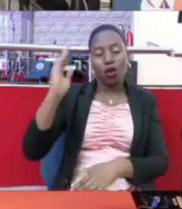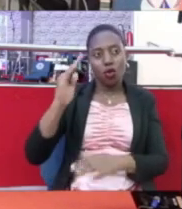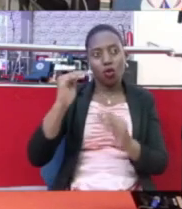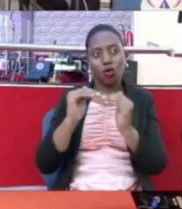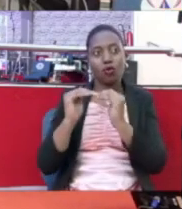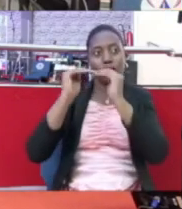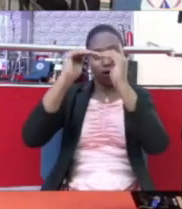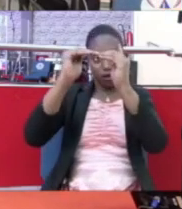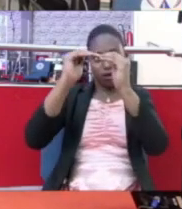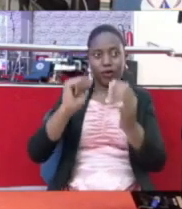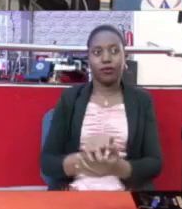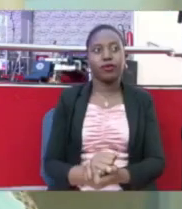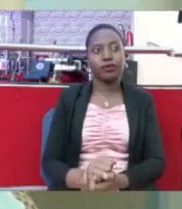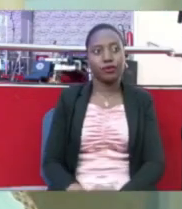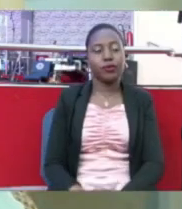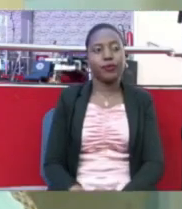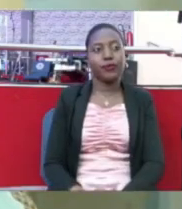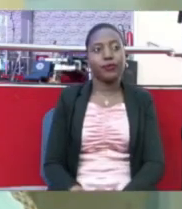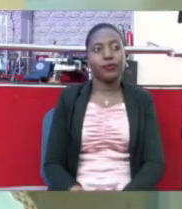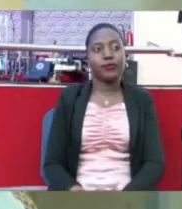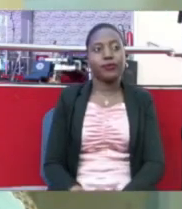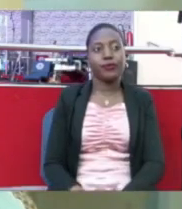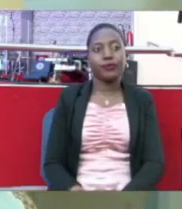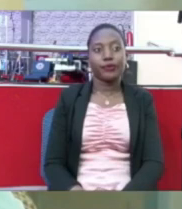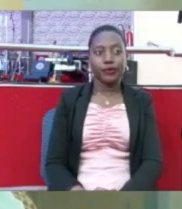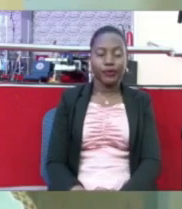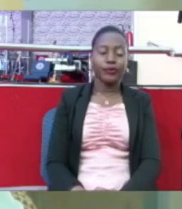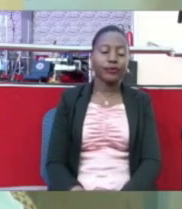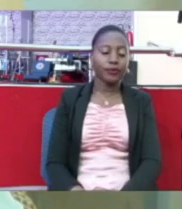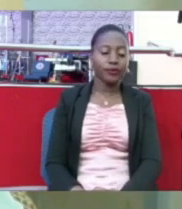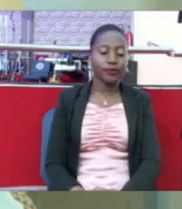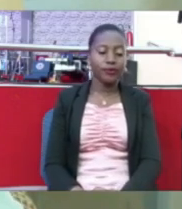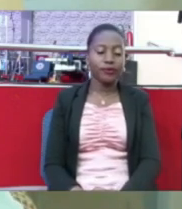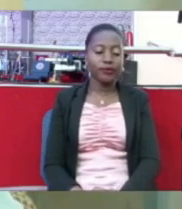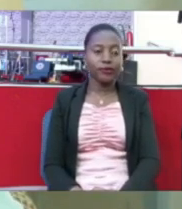pale unapika Mungu ataweza kukupeleka kwa hali nyingine.